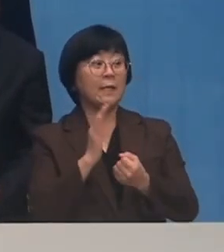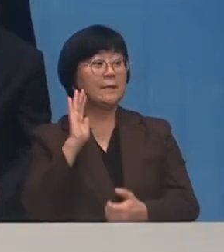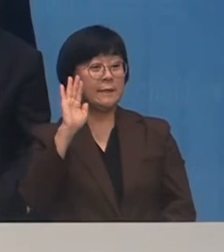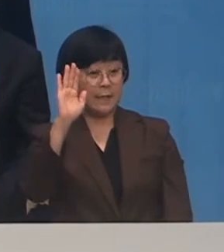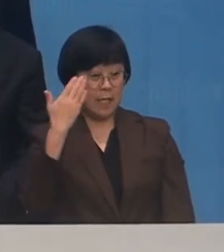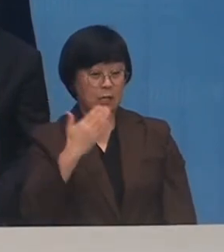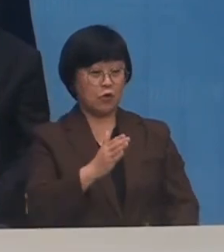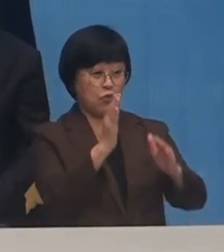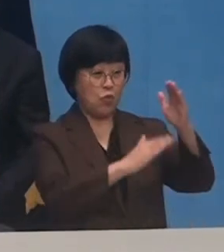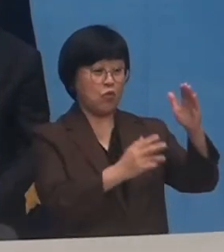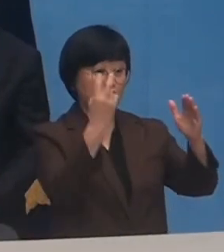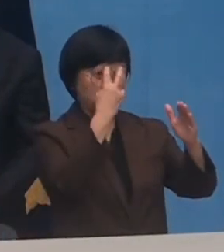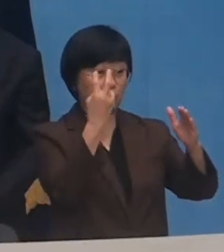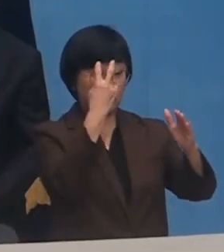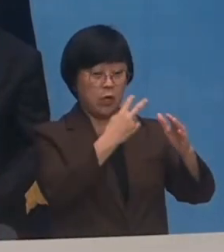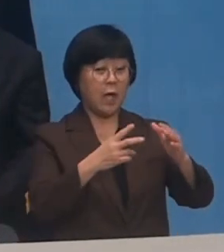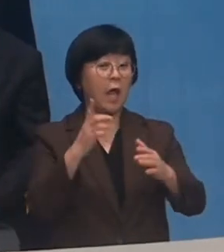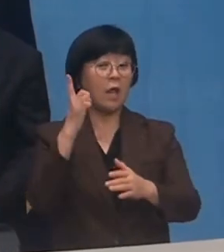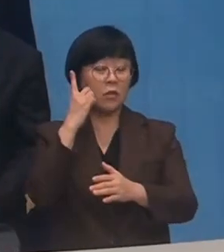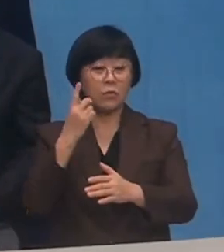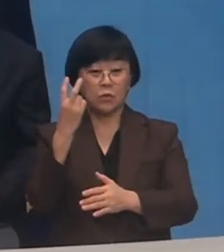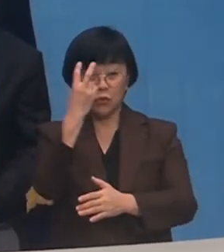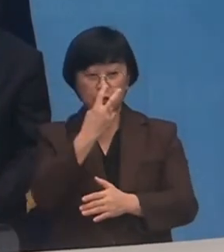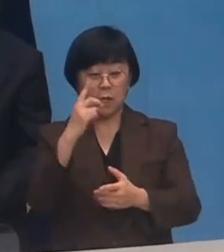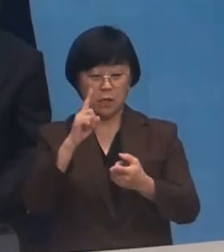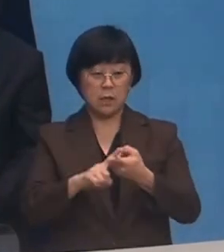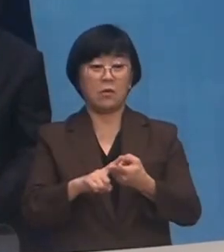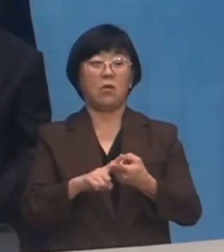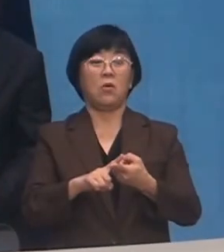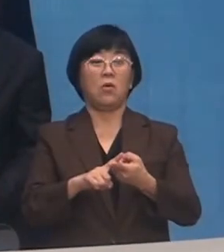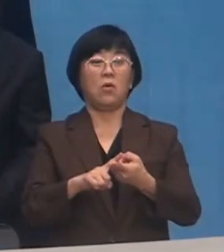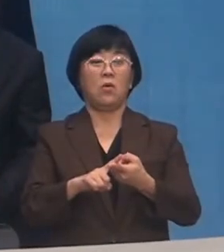최근 공수처의 통신 사찰에 대해서는